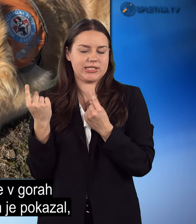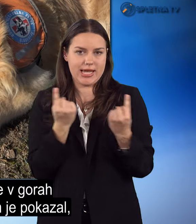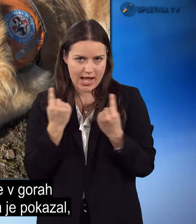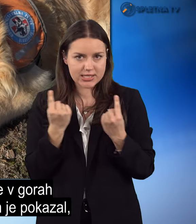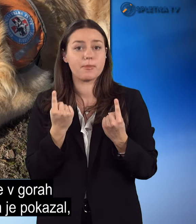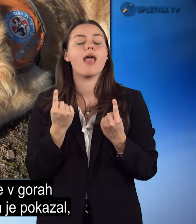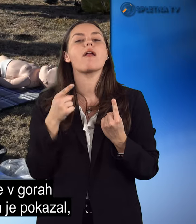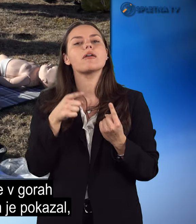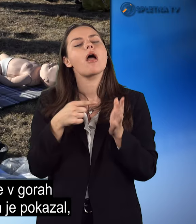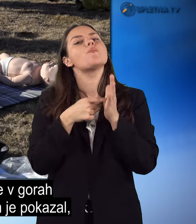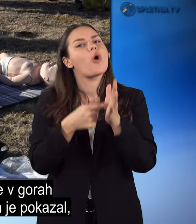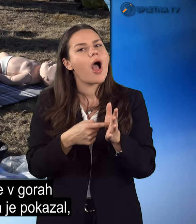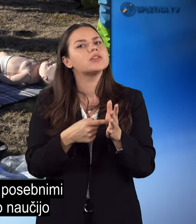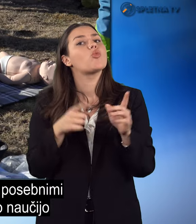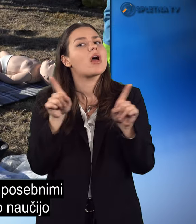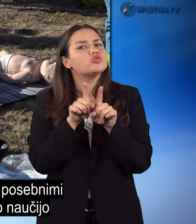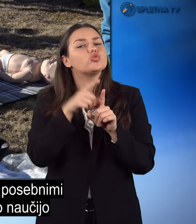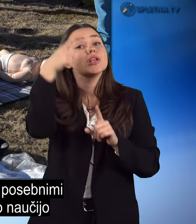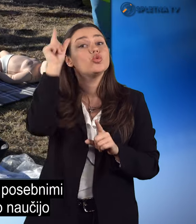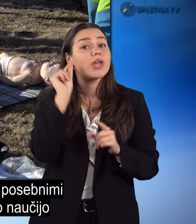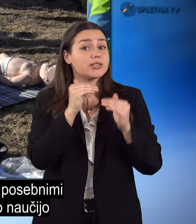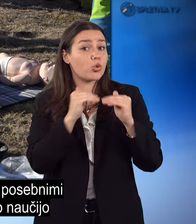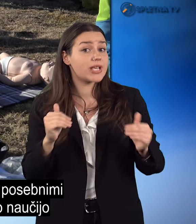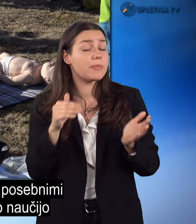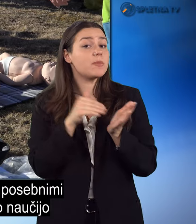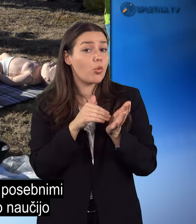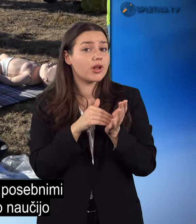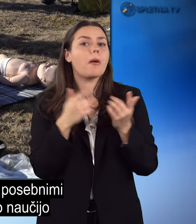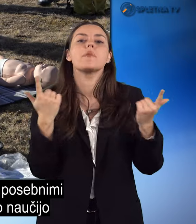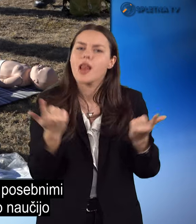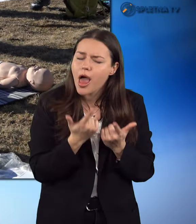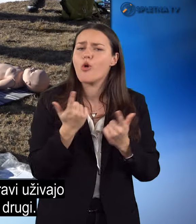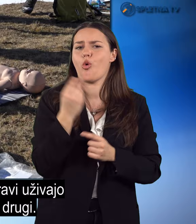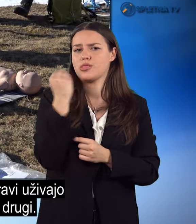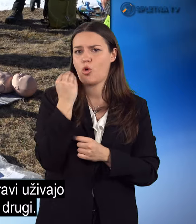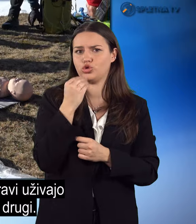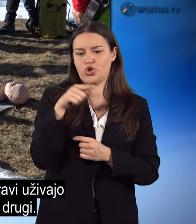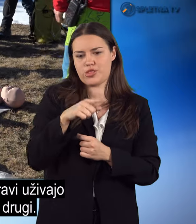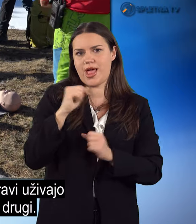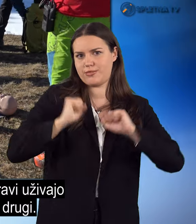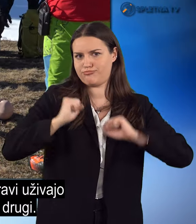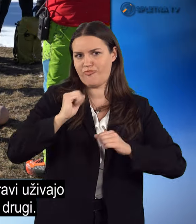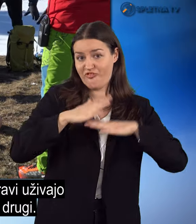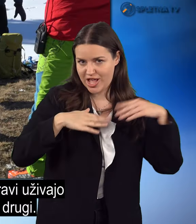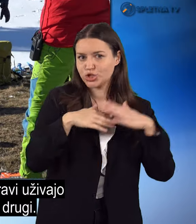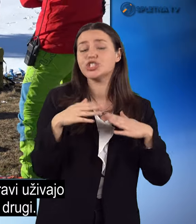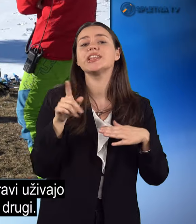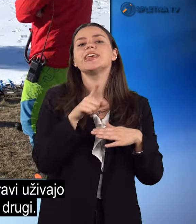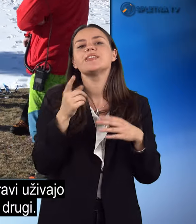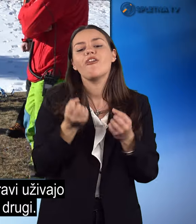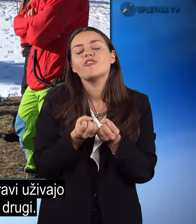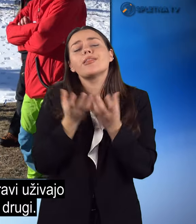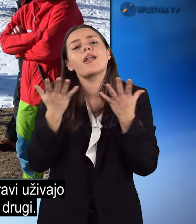je pokazal, da se tudi ljudje s posebnimi potrebami lahko naučijo teh veščin, in v naravi uživajo enako kot vsi drugi.